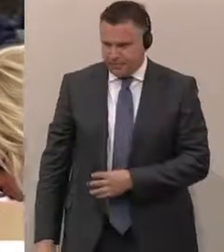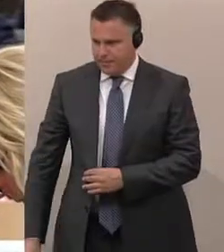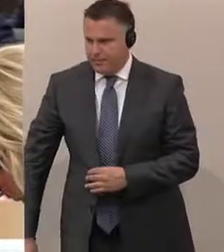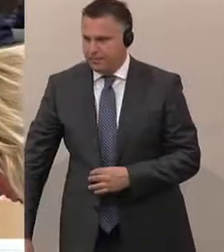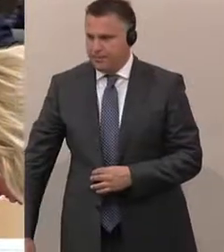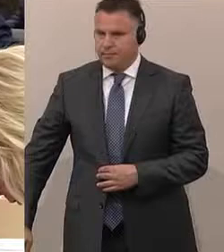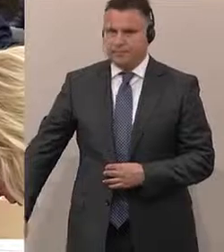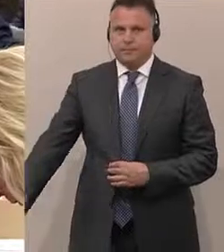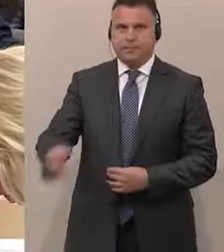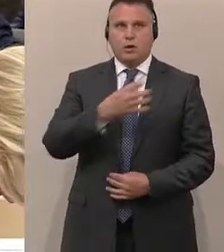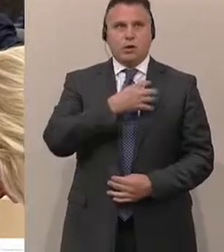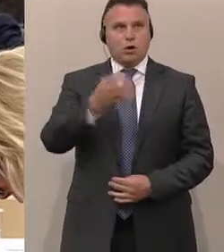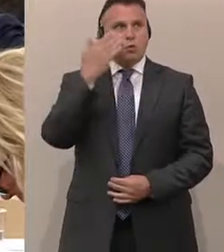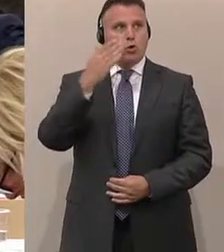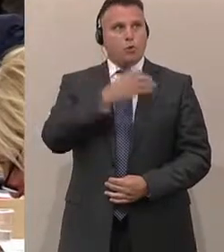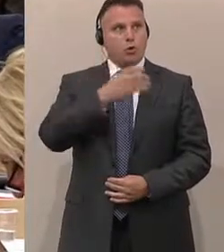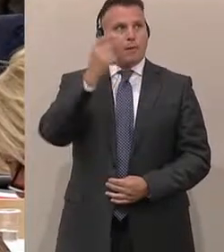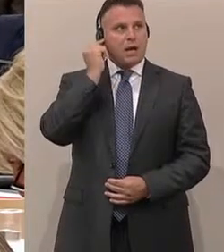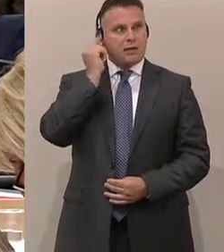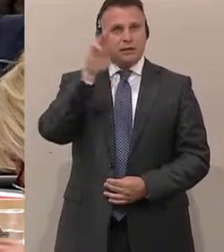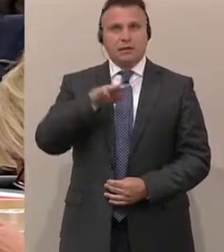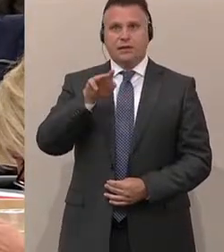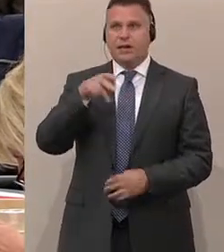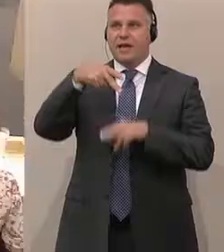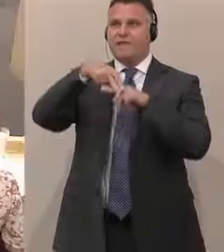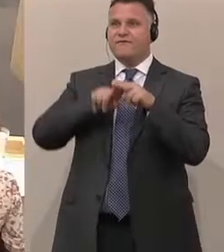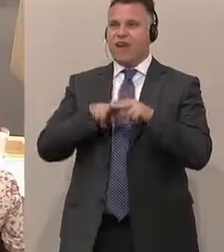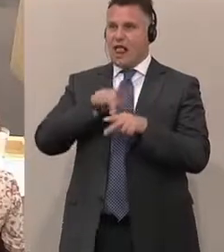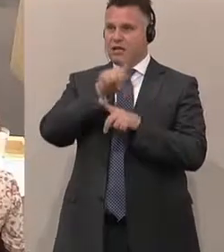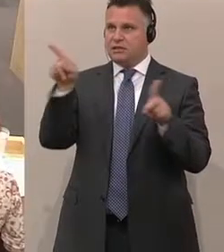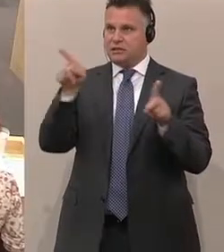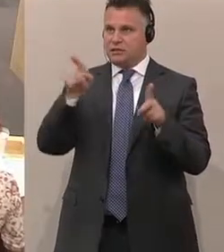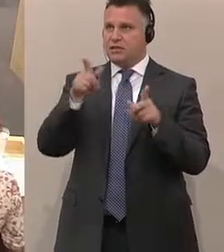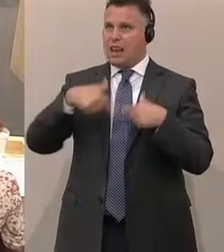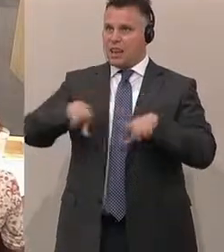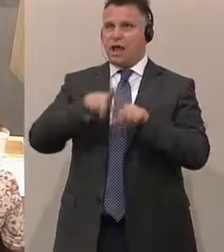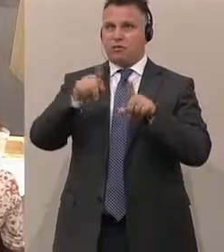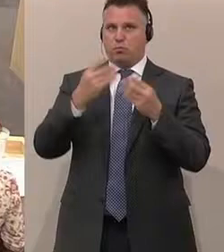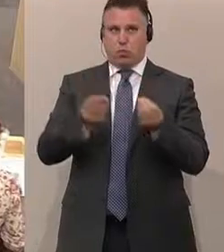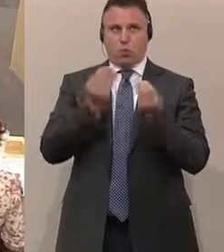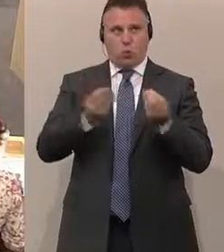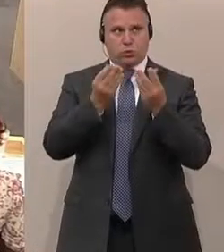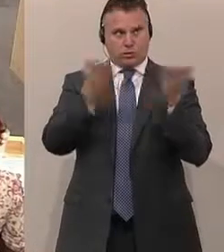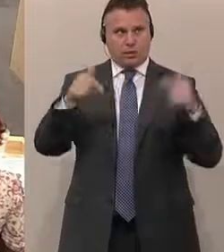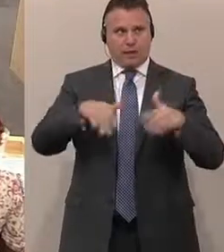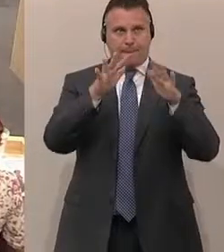Ich darf die Bürgermeisterinnen und Bürgermeister von Wels-Land recht herzlich im Parlament begrüßen. Herzlich willkommen.